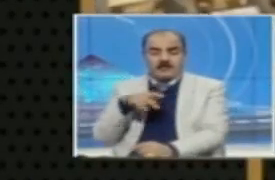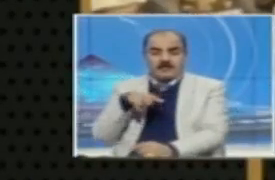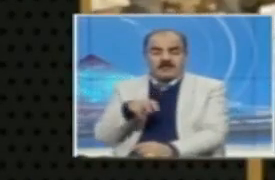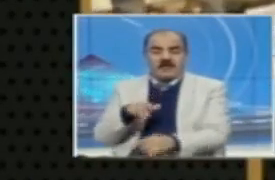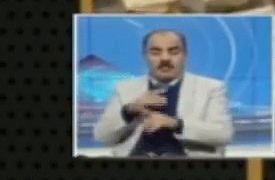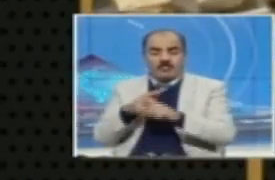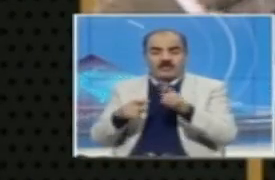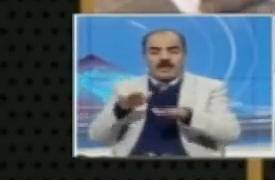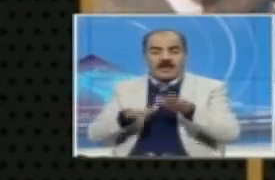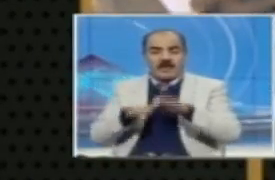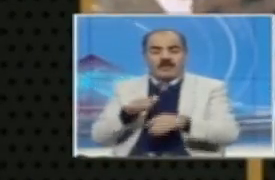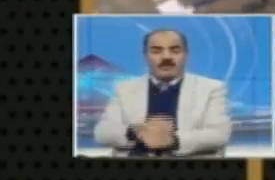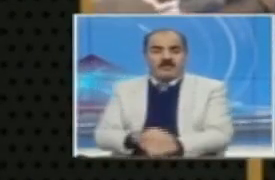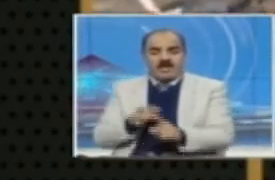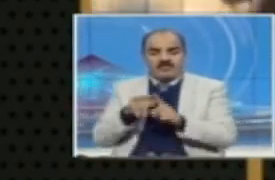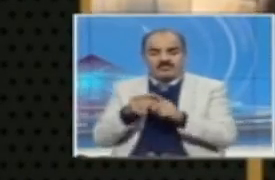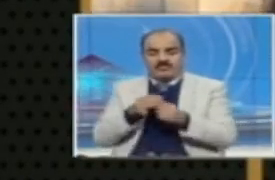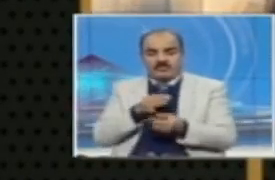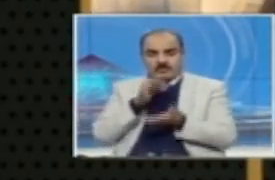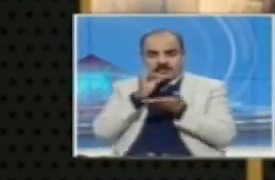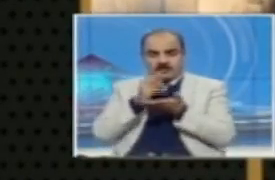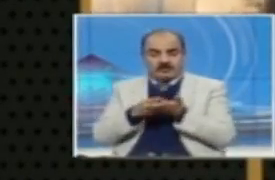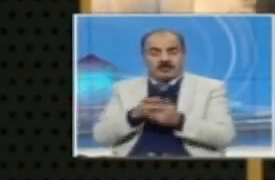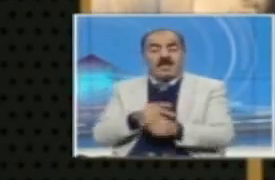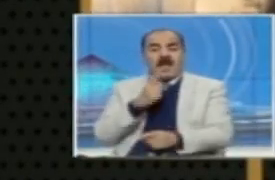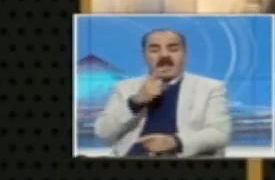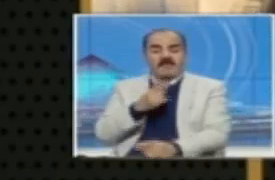1180.5 كيلوغرام من مخدر الحشيش، وحوالي